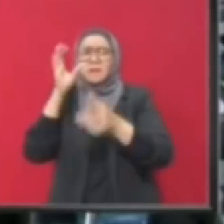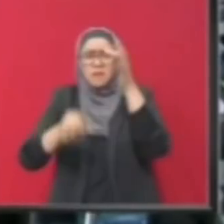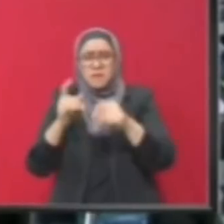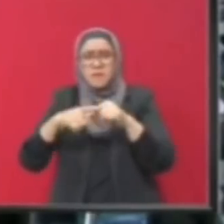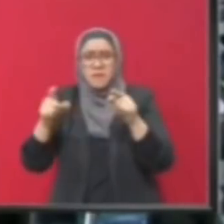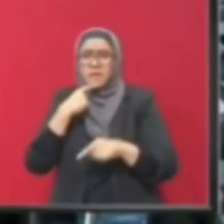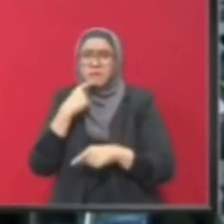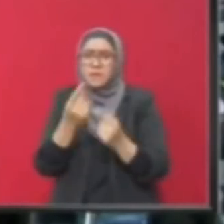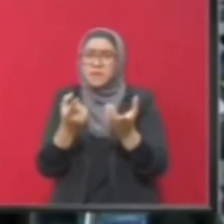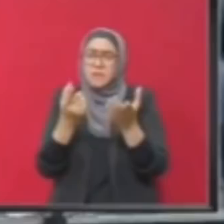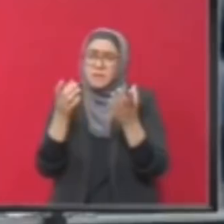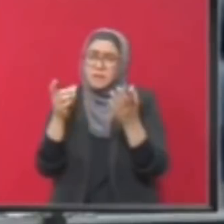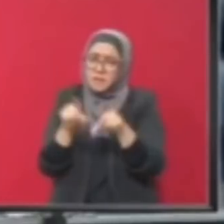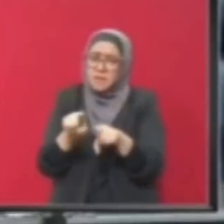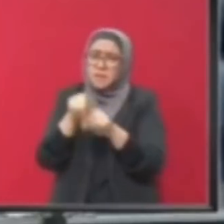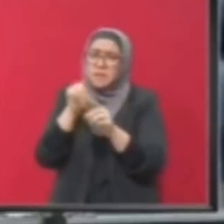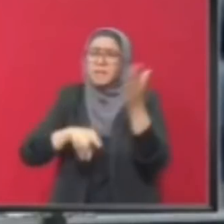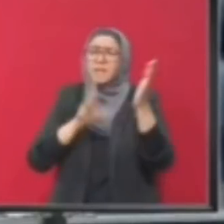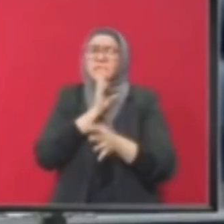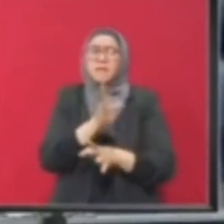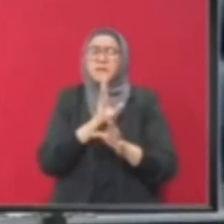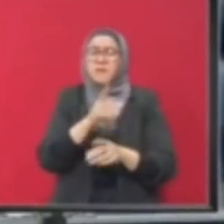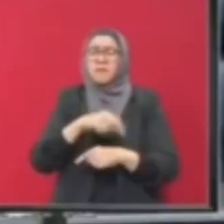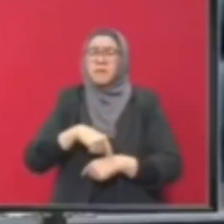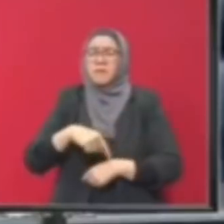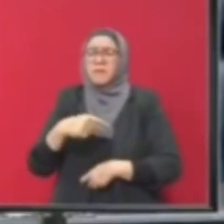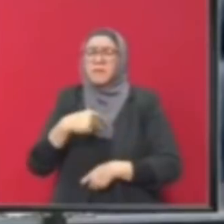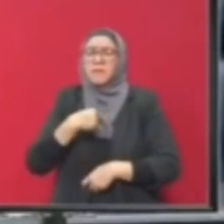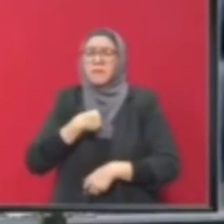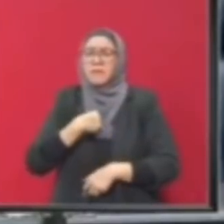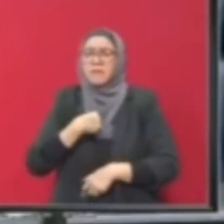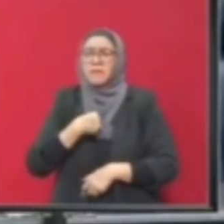sekiranya seperti yang saya nyatakan, saya pun agak